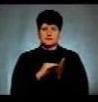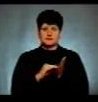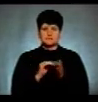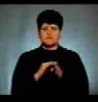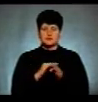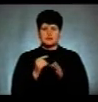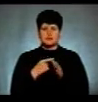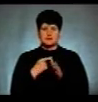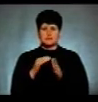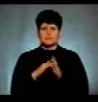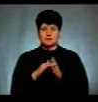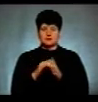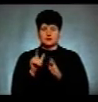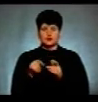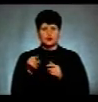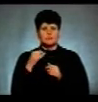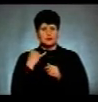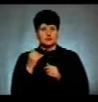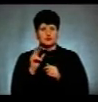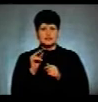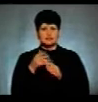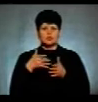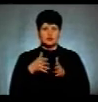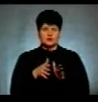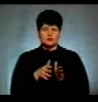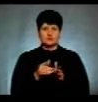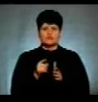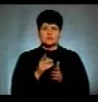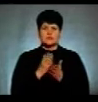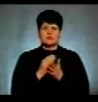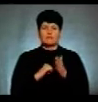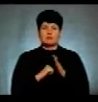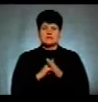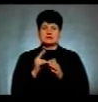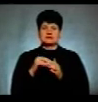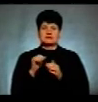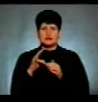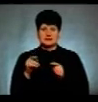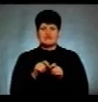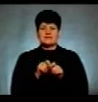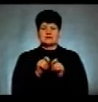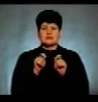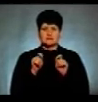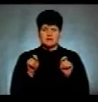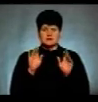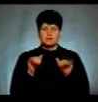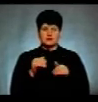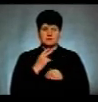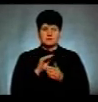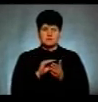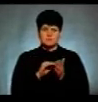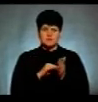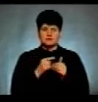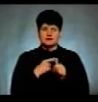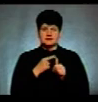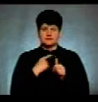фамілію, ім'я, по батькові пацієнта, номер телефону, дату народження. Знаходиться в базі даних, відкривається. Потім пишемо